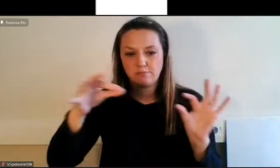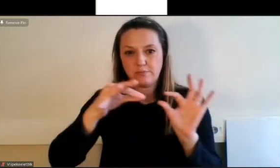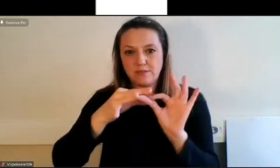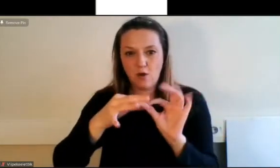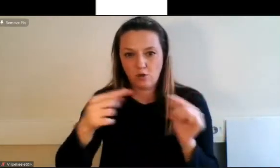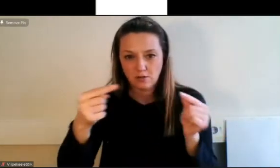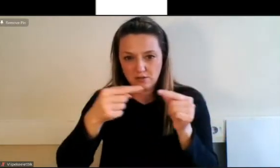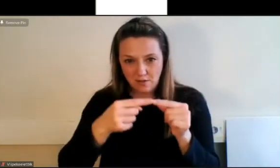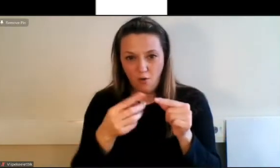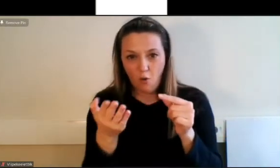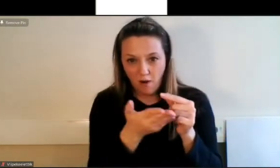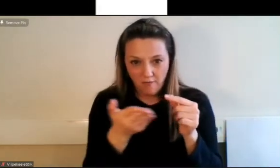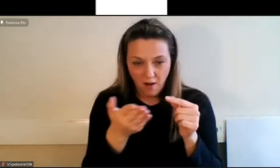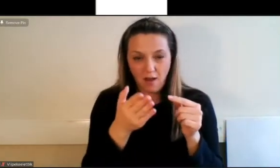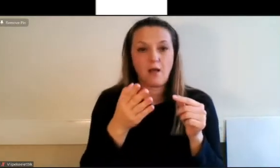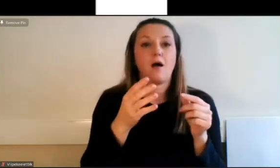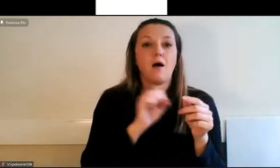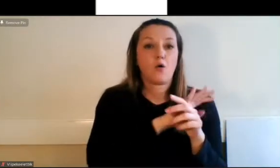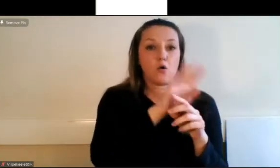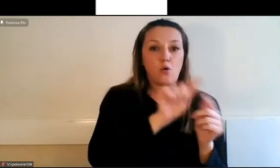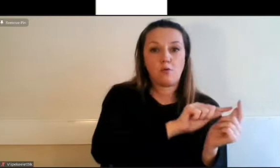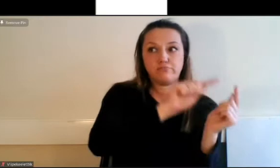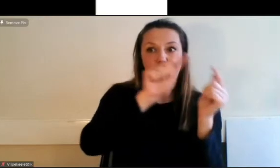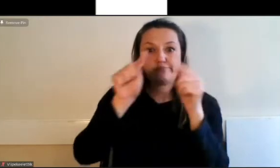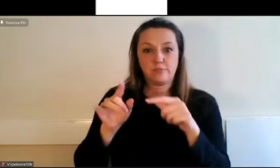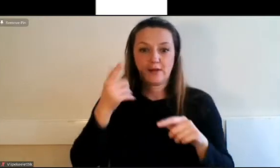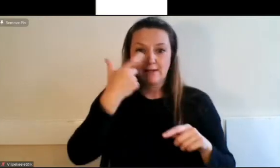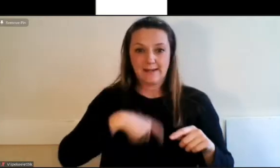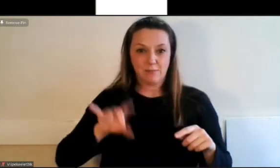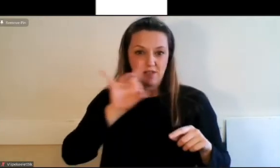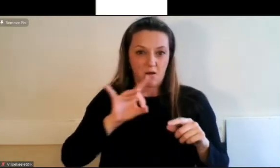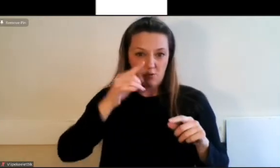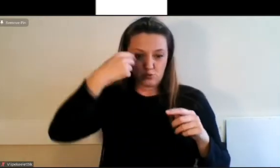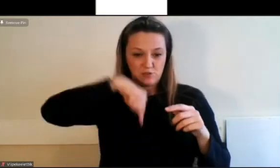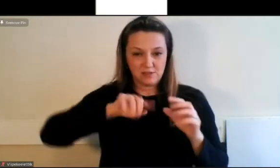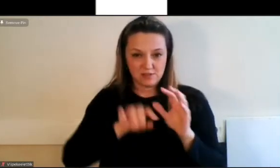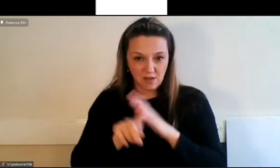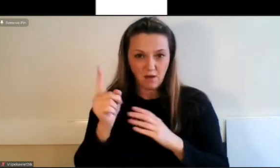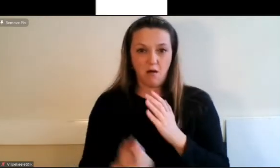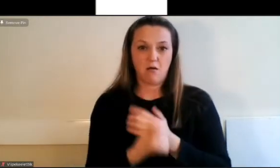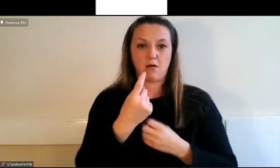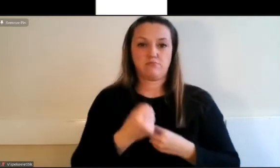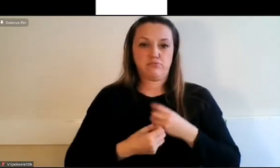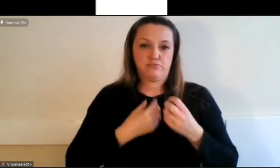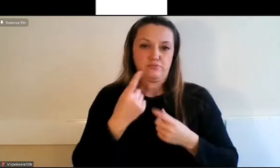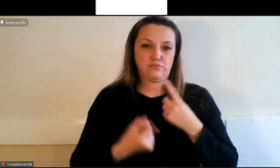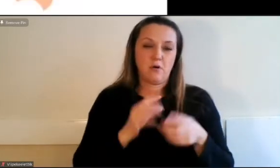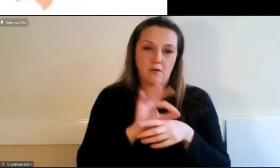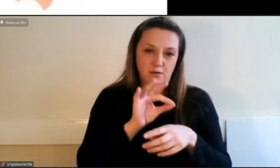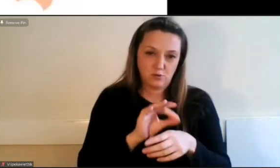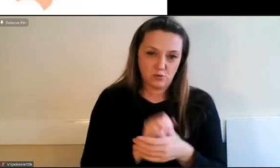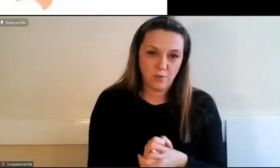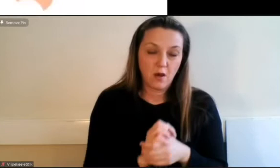just need ogavalgu vastased antikehad. Vaktsiinide sees, kõikide sees on ainult õpetus ogavalgu vastaste antikehade